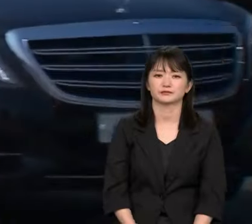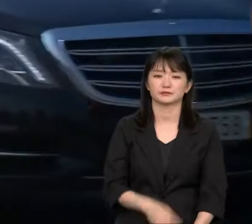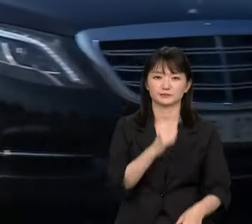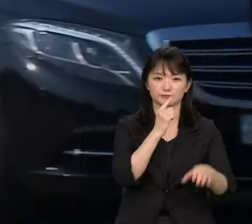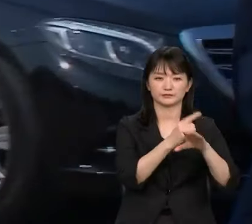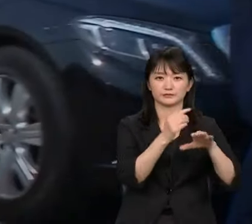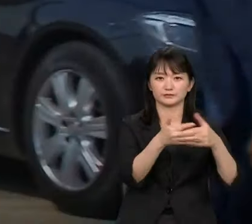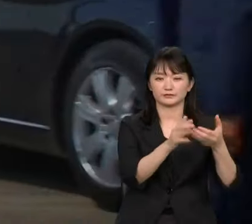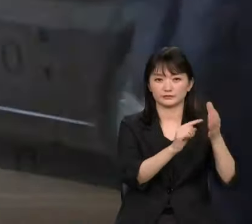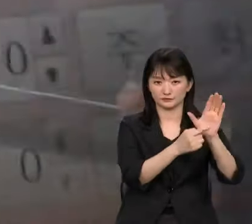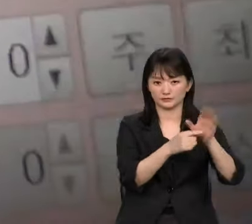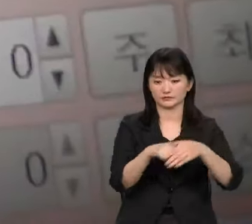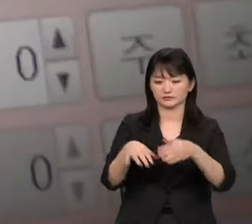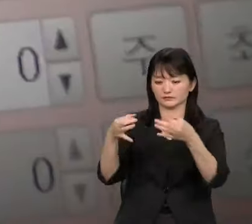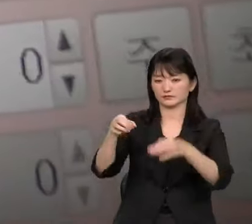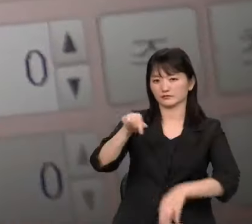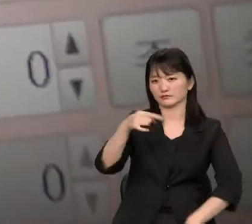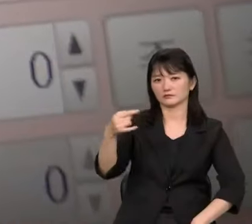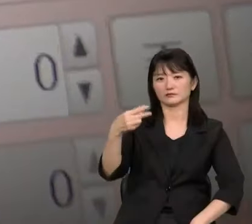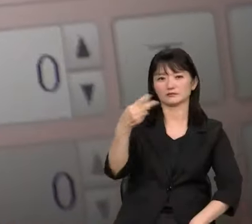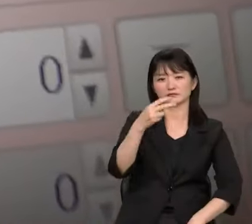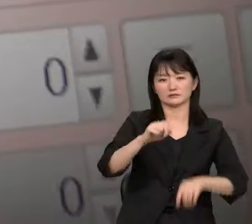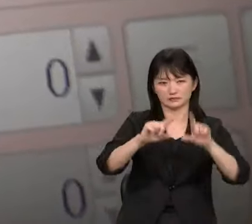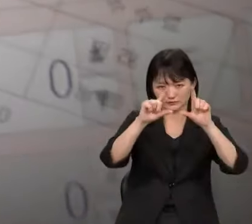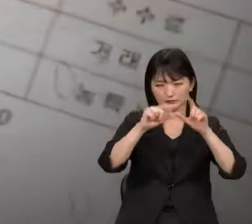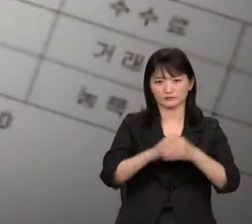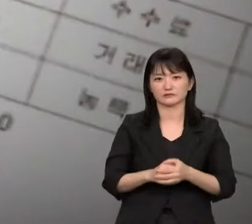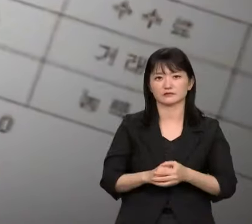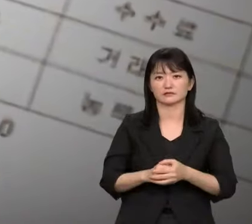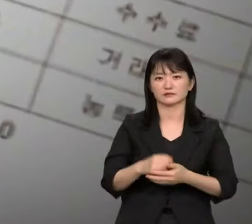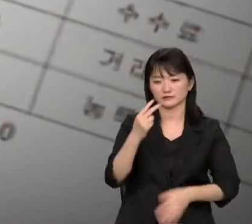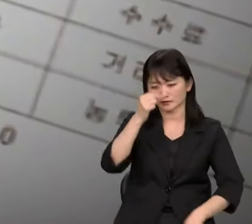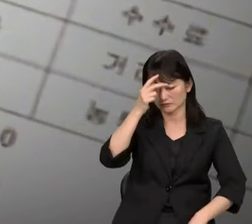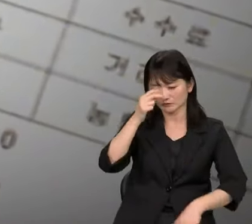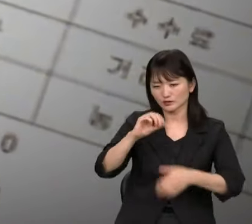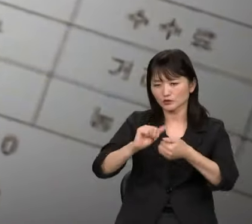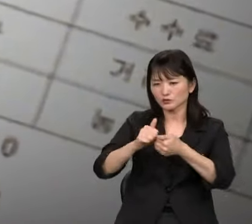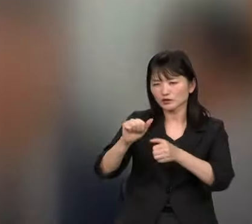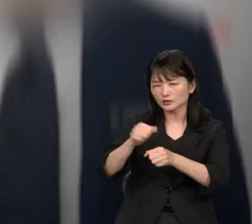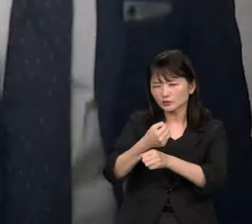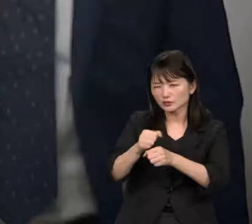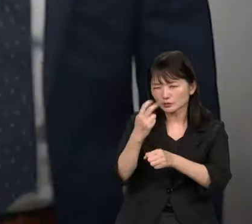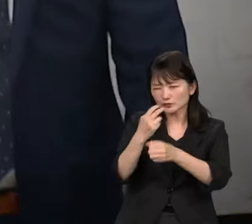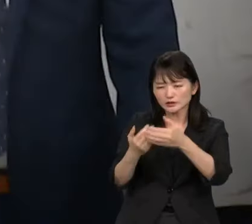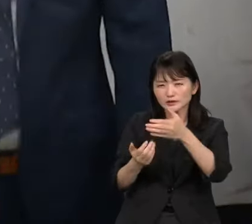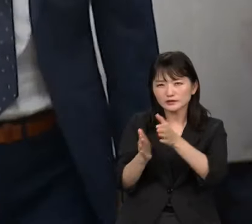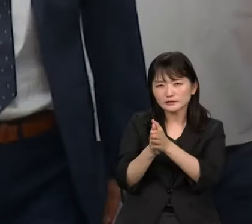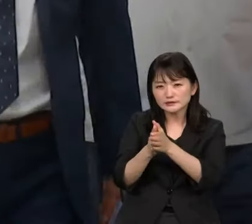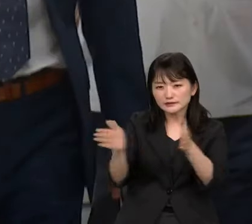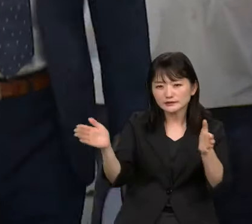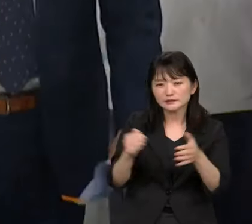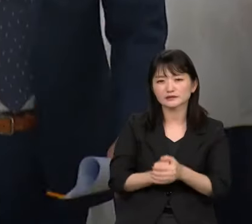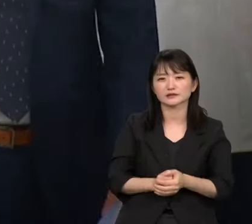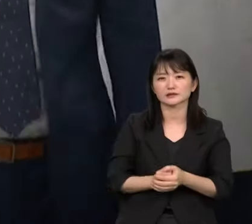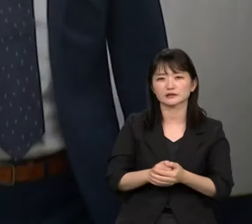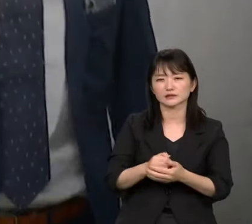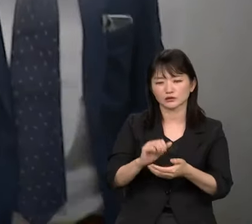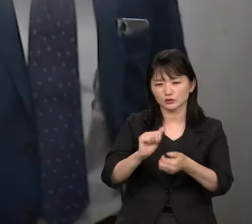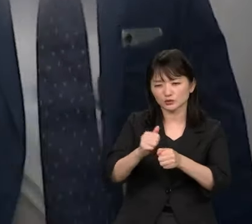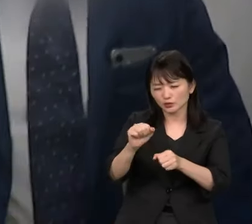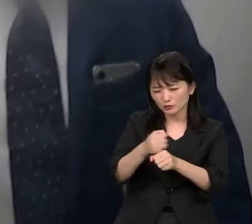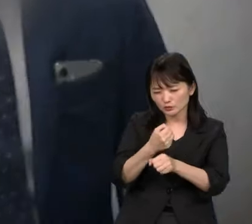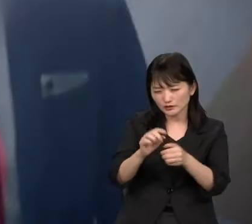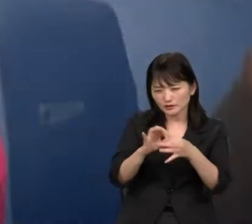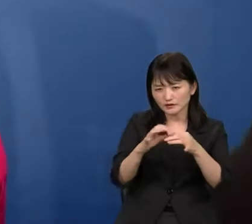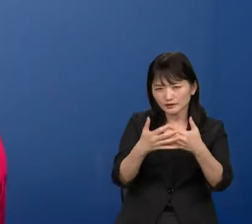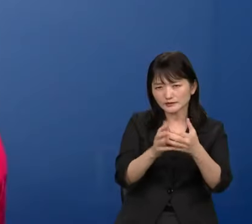민주당은 김건희 여사가 2020년 검찰의 주가조작 수사가 본격화되자 주가조작 일당과 연락한 것과